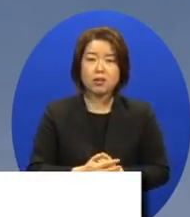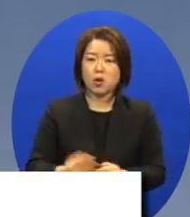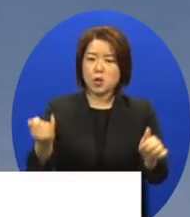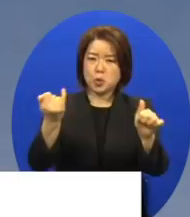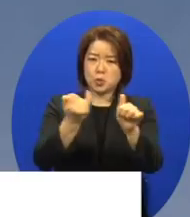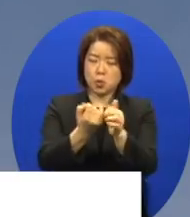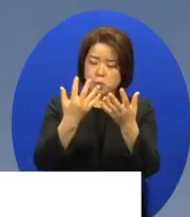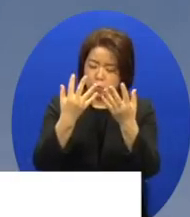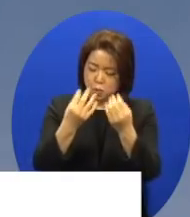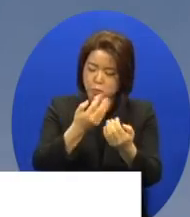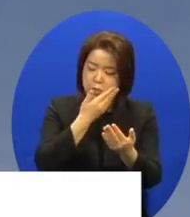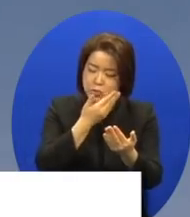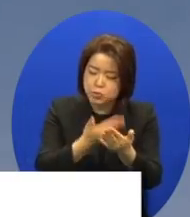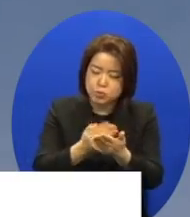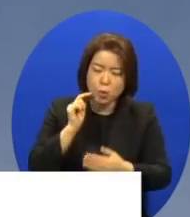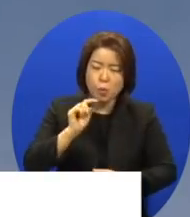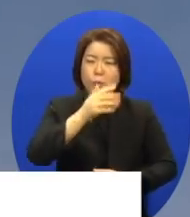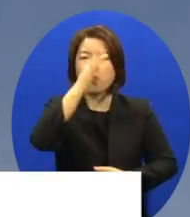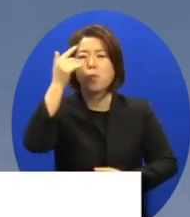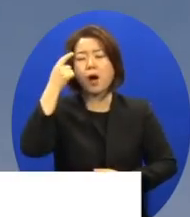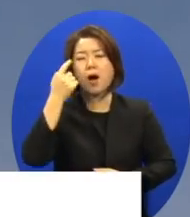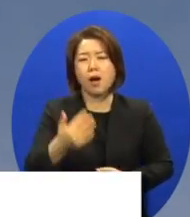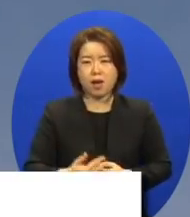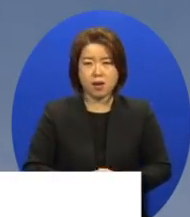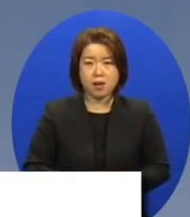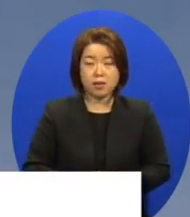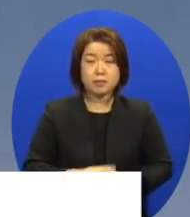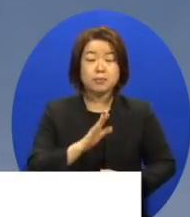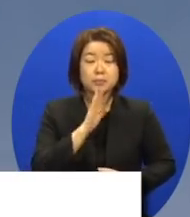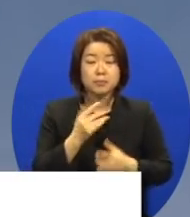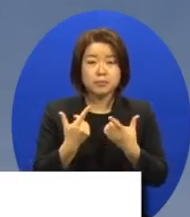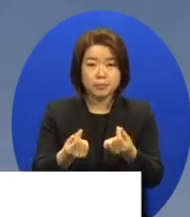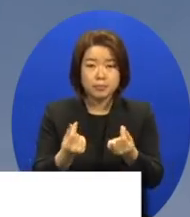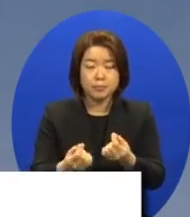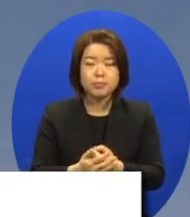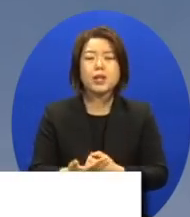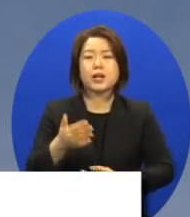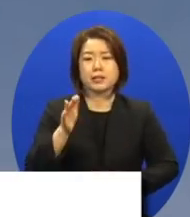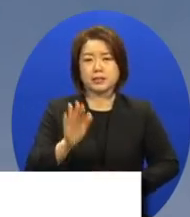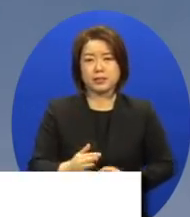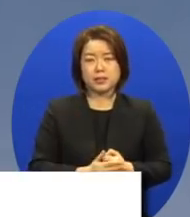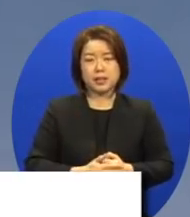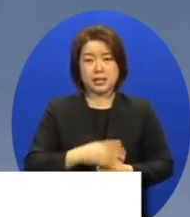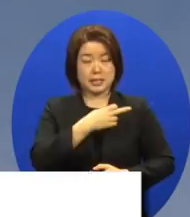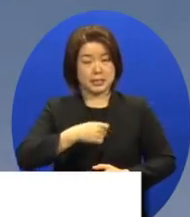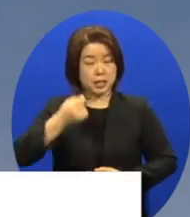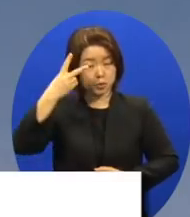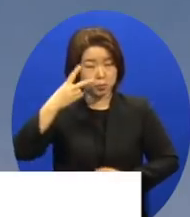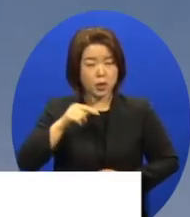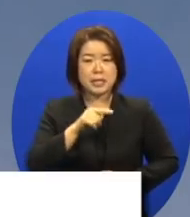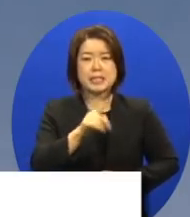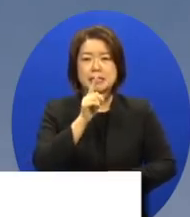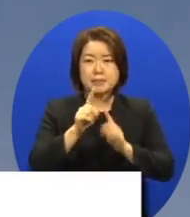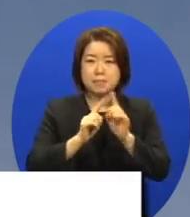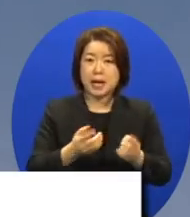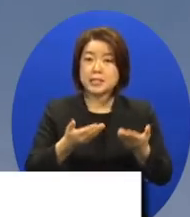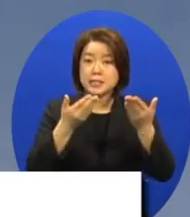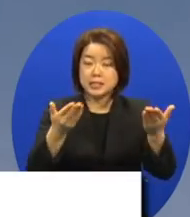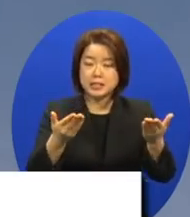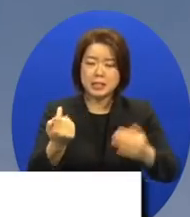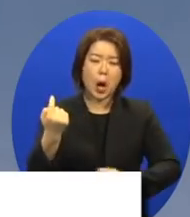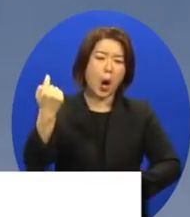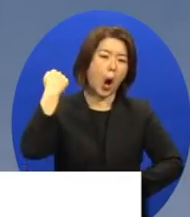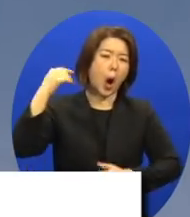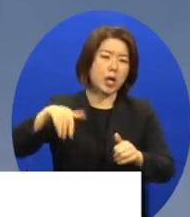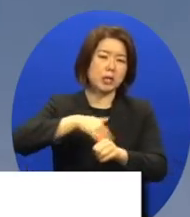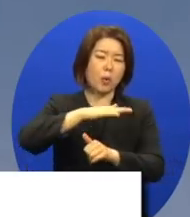얼마나 소중한 것이고 아름다운 것인데 맞습니다 그러나 사도 바울이 이 말씀하는 그 배경을